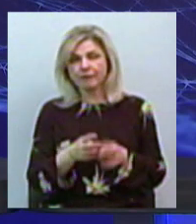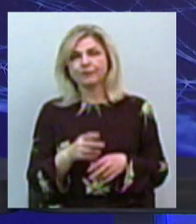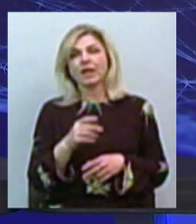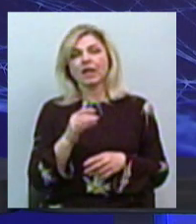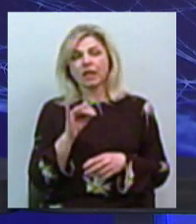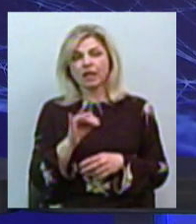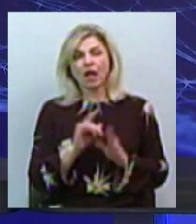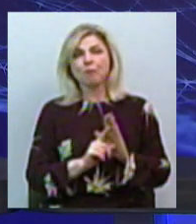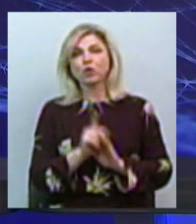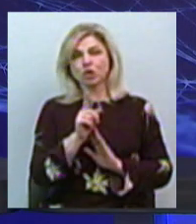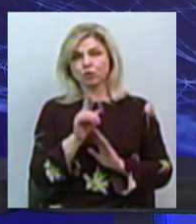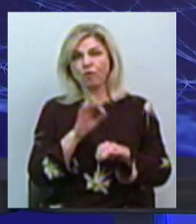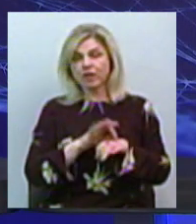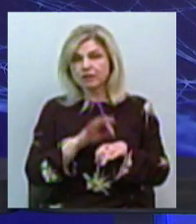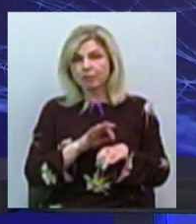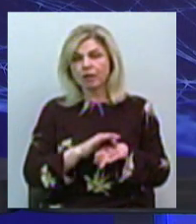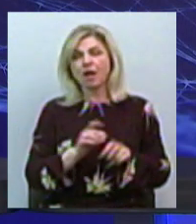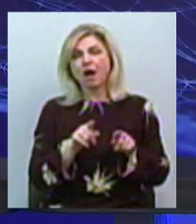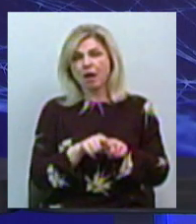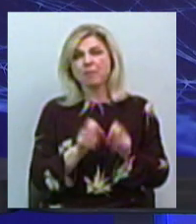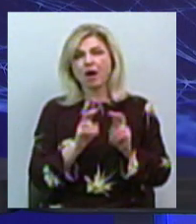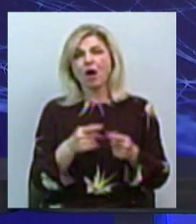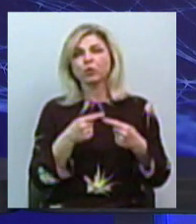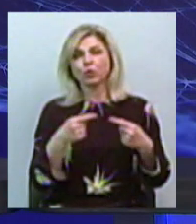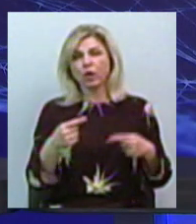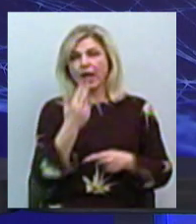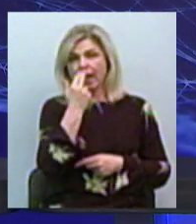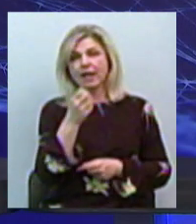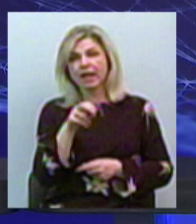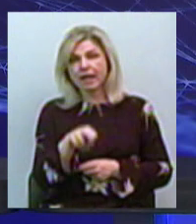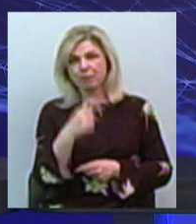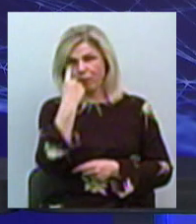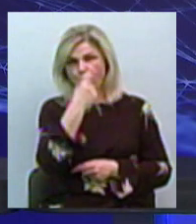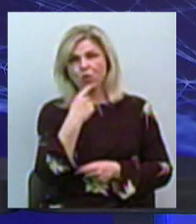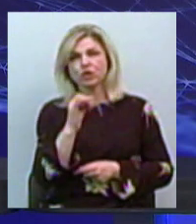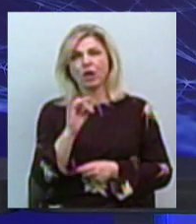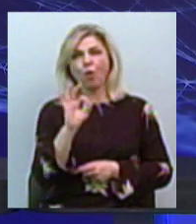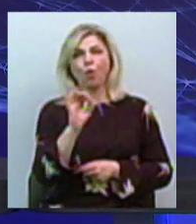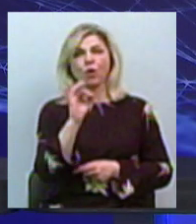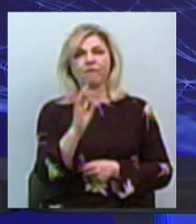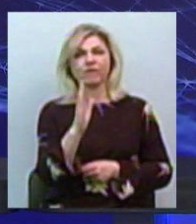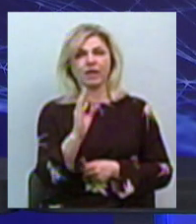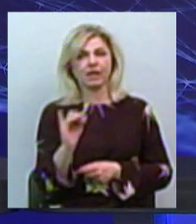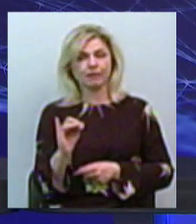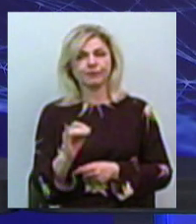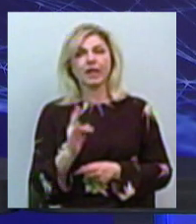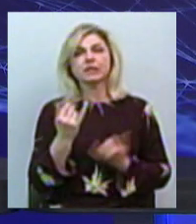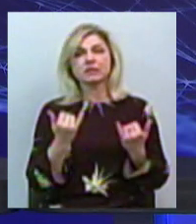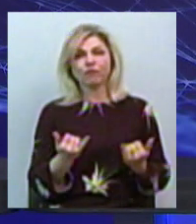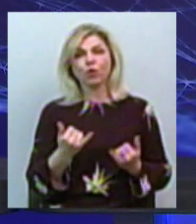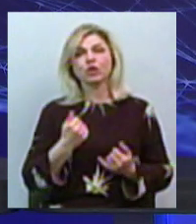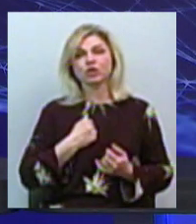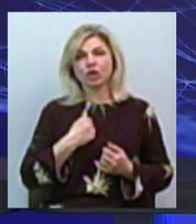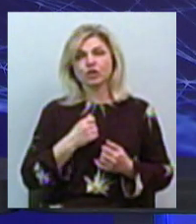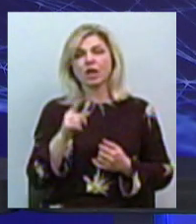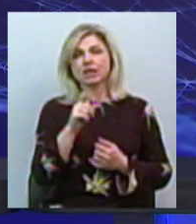коронавірусу початкова така сама, як у інших ОРВІ та грипу. Тому на сьогодні, на жаль, він розповсюджений за